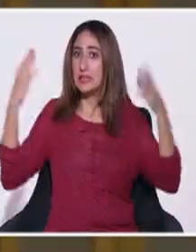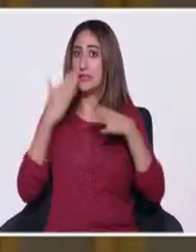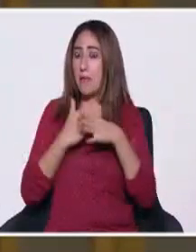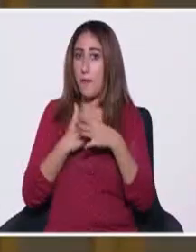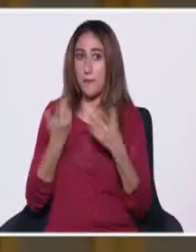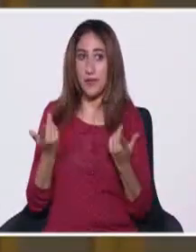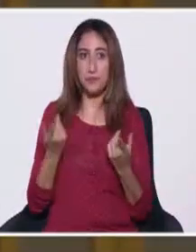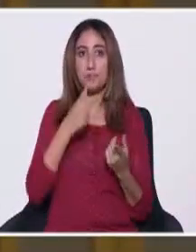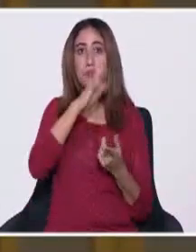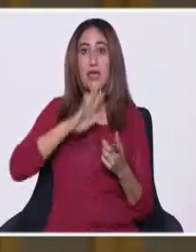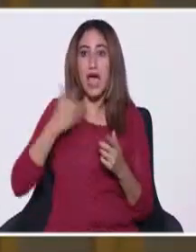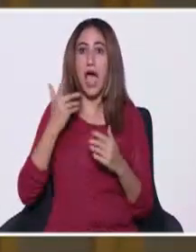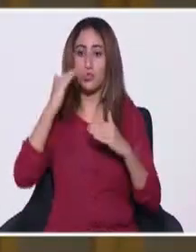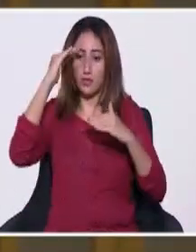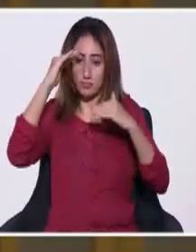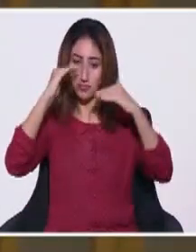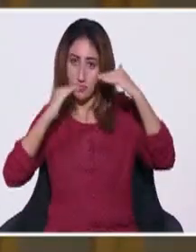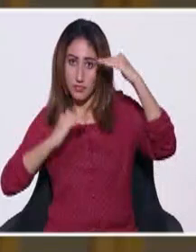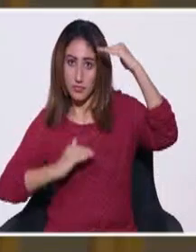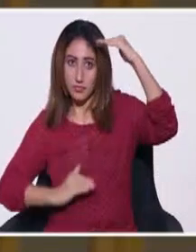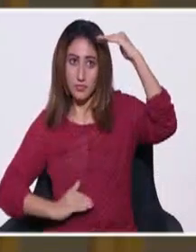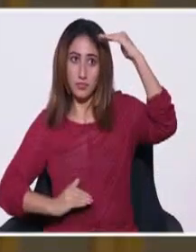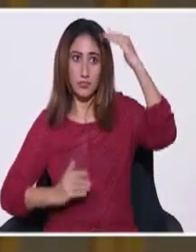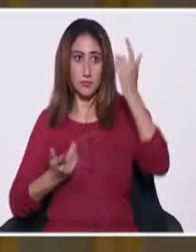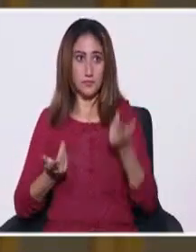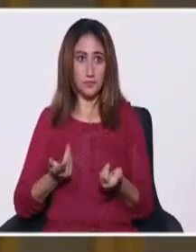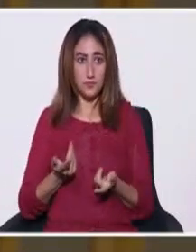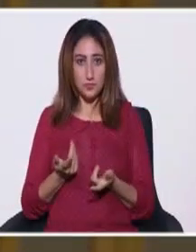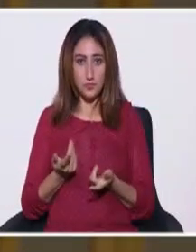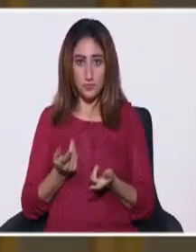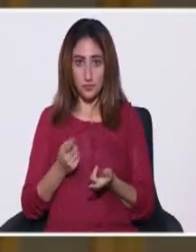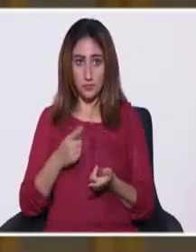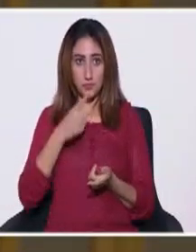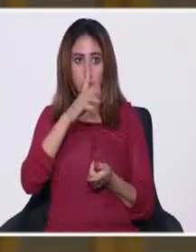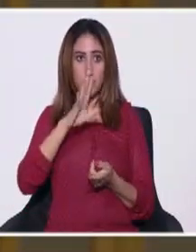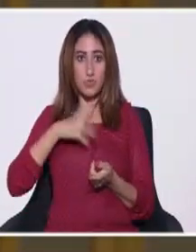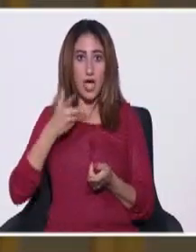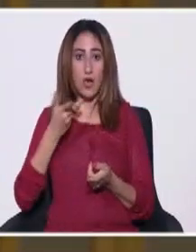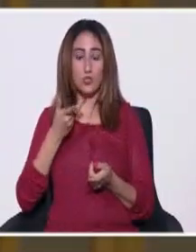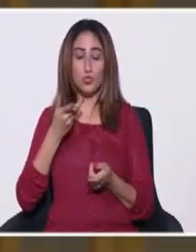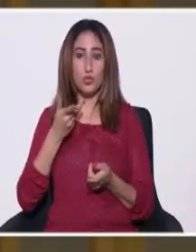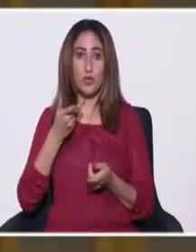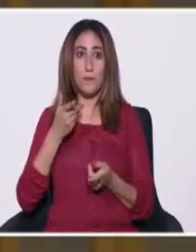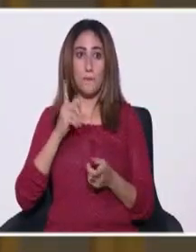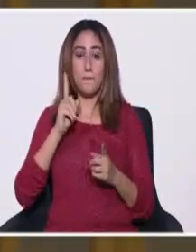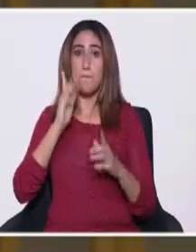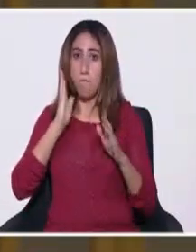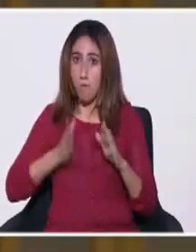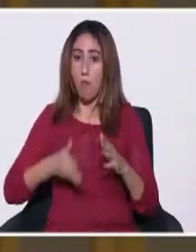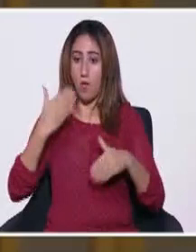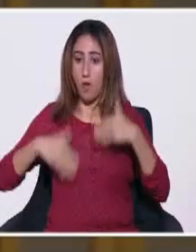نفسي اقضي على الاعاقات دي. طبعا في ناس كتير بتسمع مني تقدر الاعاقات ازاي، طب واللي موجود؟ لا، الاعاقات دي